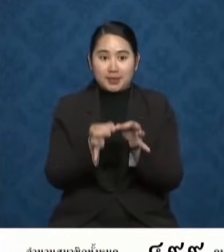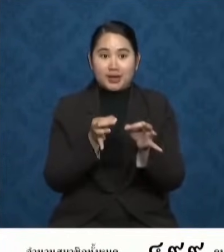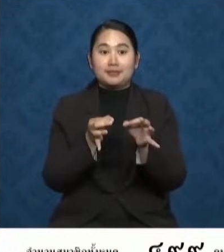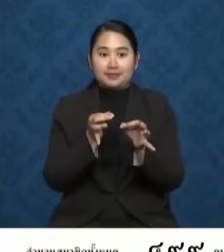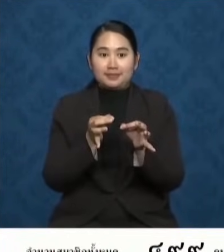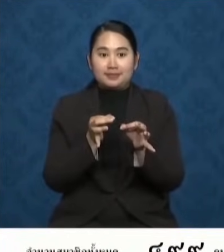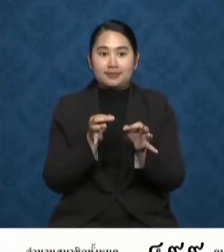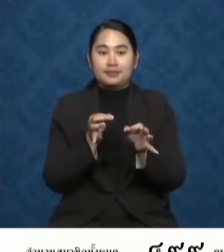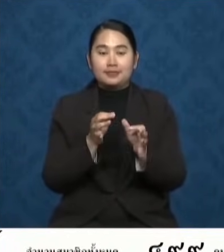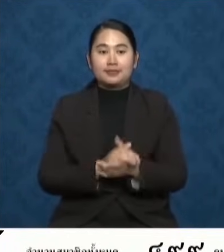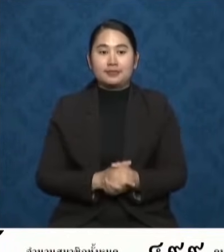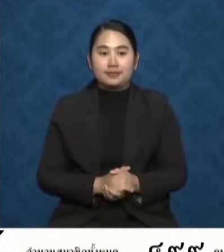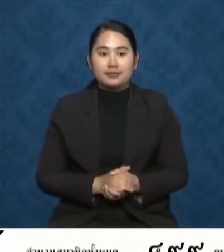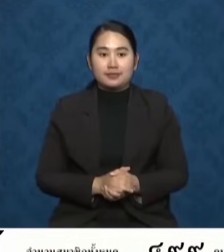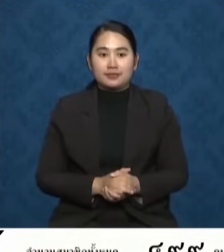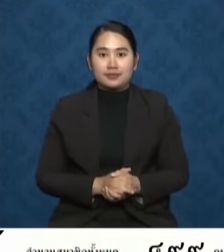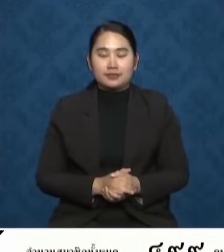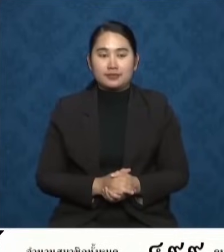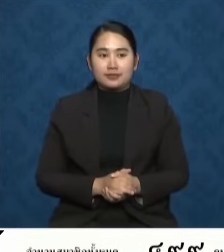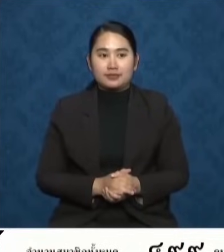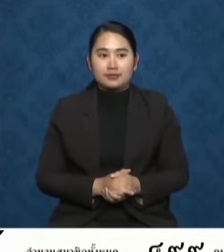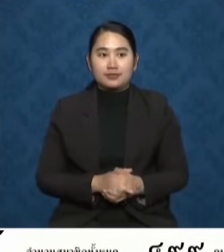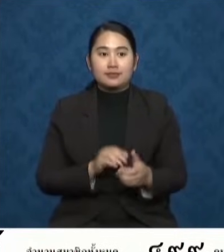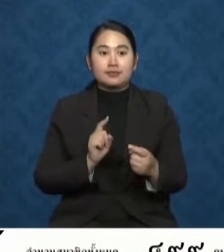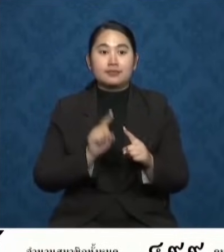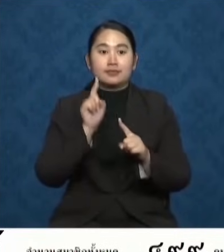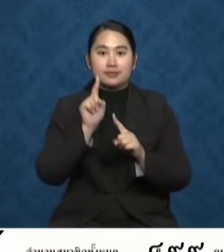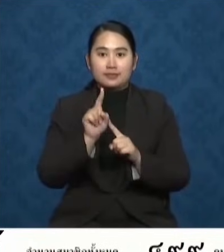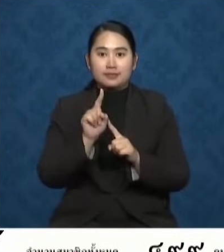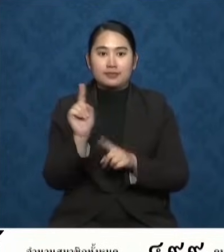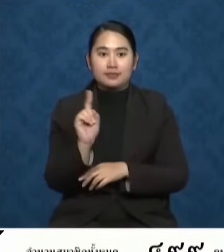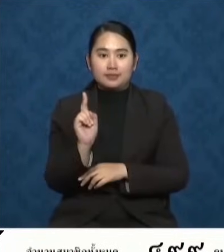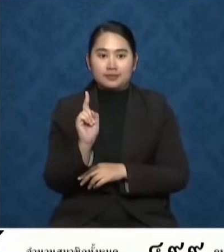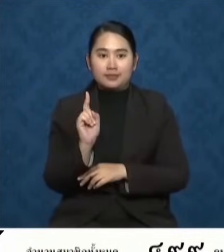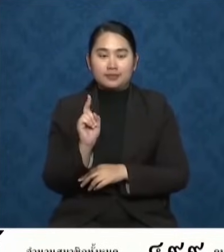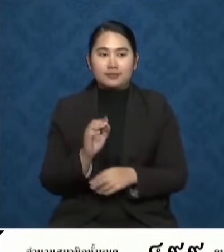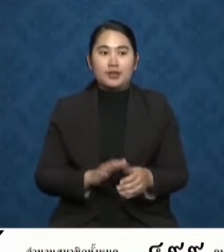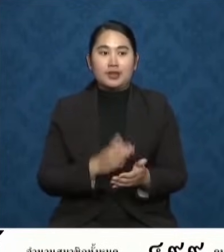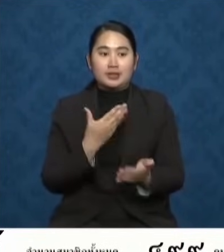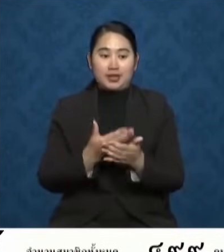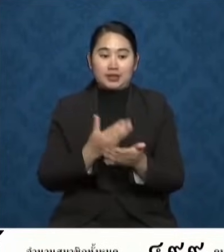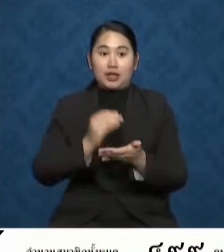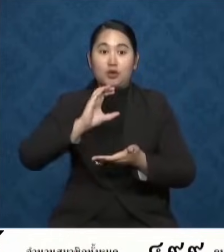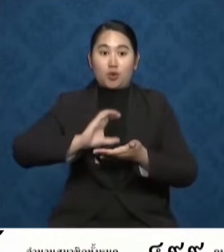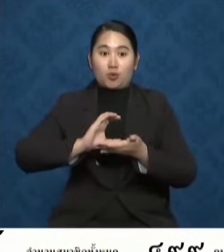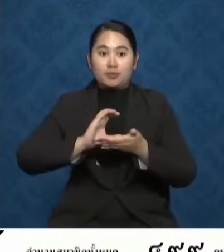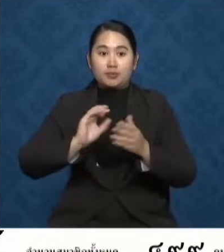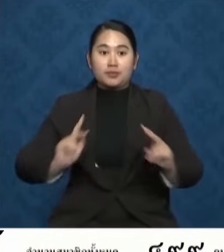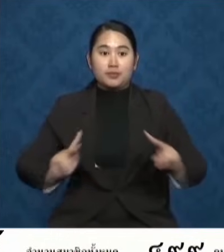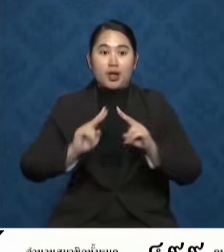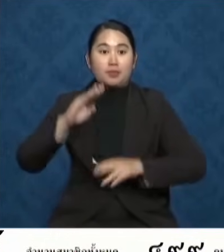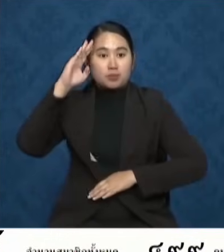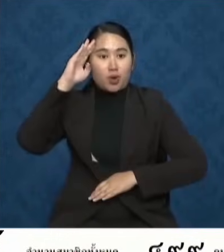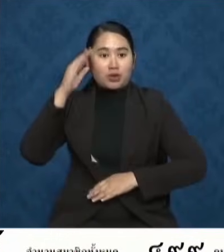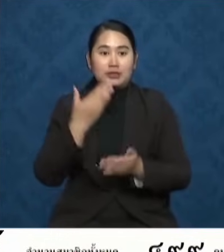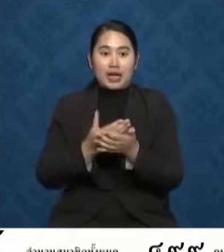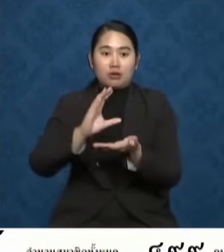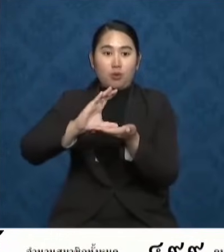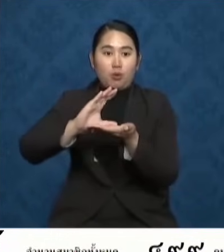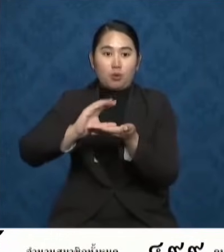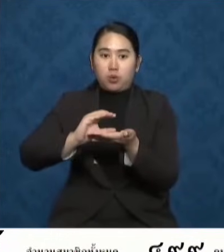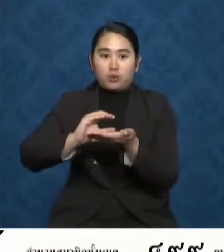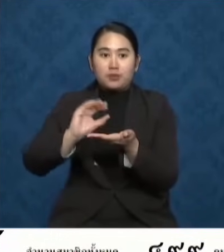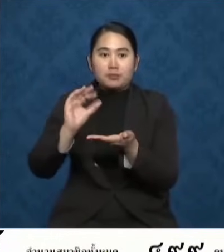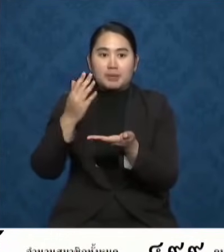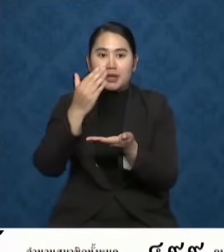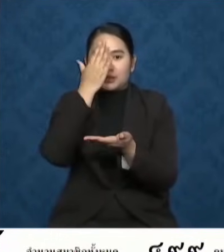บายก็ต้องเรียนว่าหนึ่งนะครับงบกองทัพทำไมไม่ลดทำไมขึ้นอยู่ต